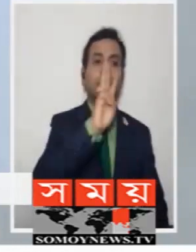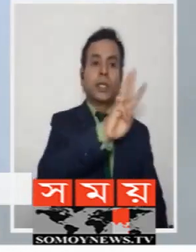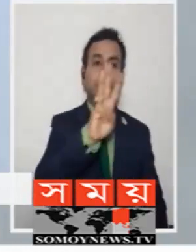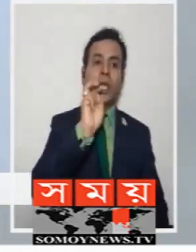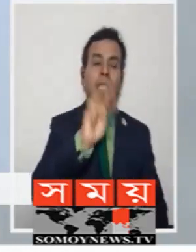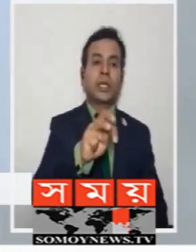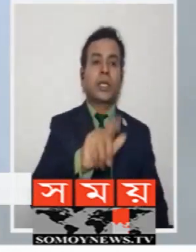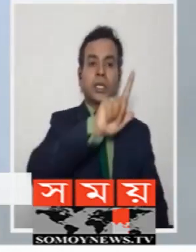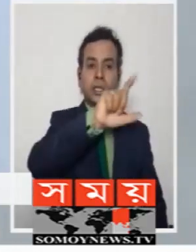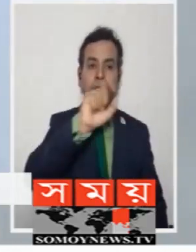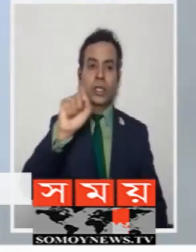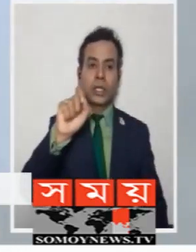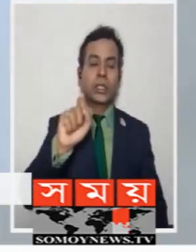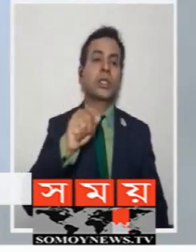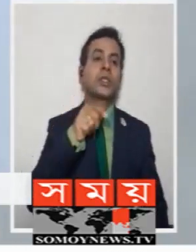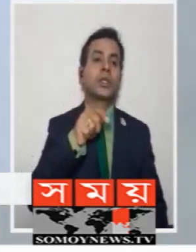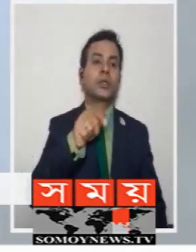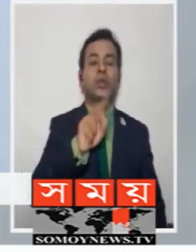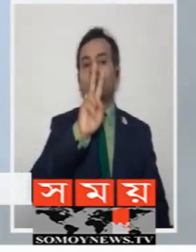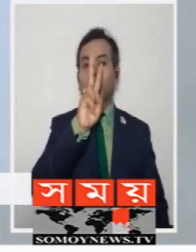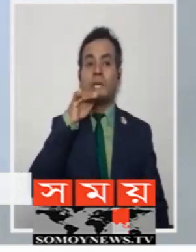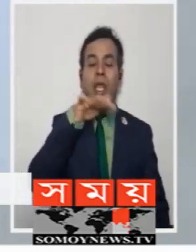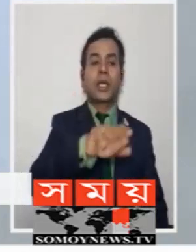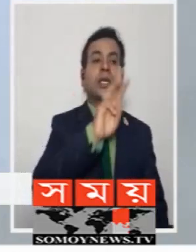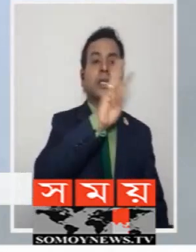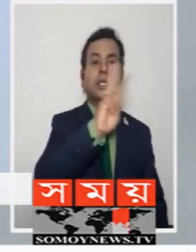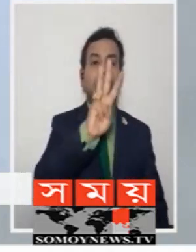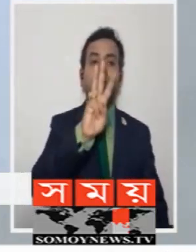2,33,470 জন। আমি আবার বলছি, এ পর্যন্ত কোয়ারেন্টাইনে